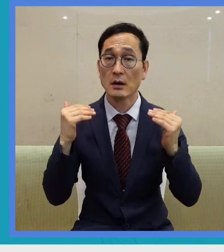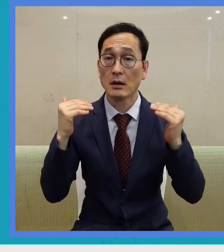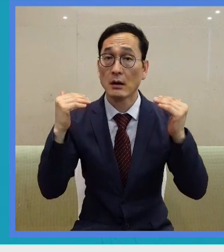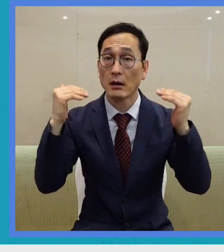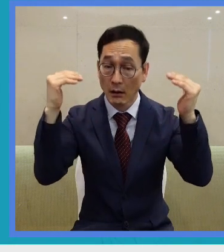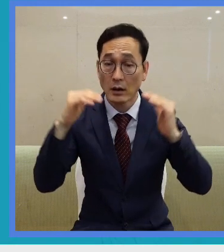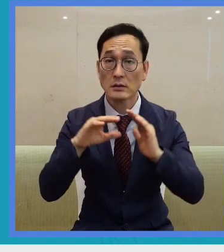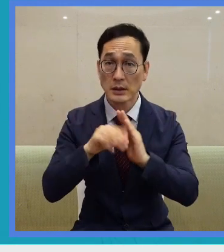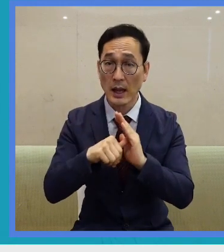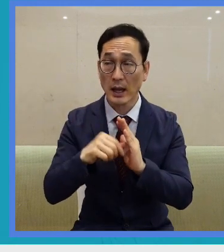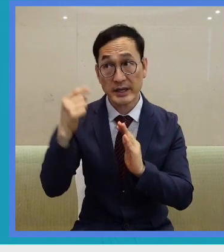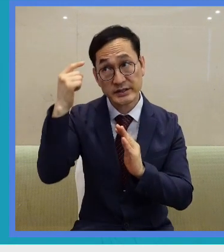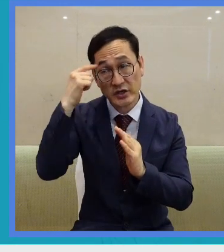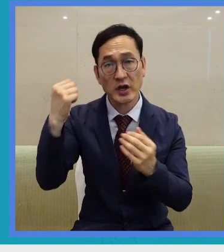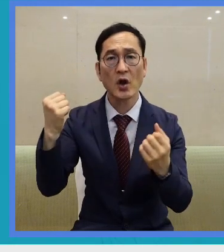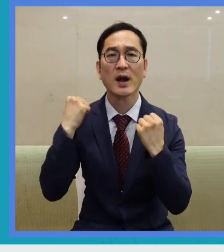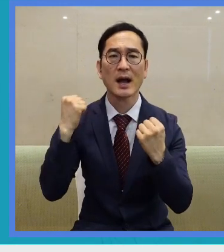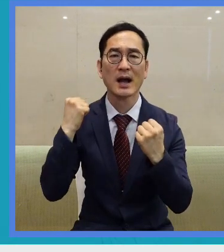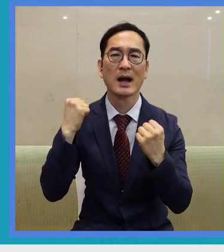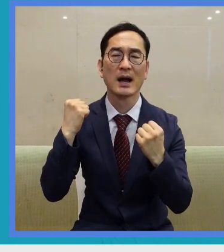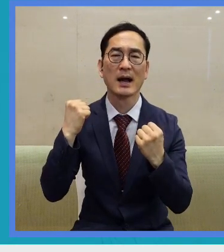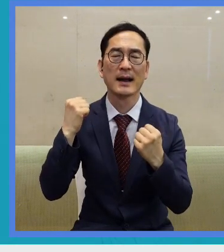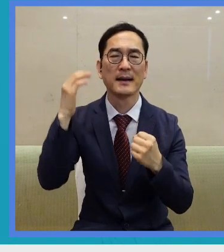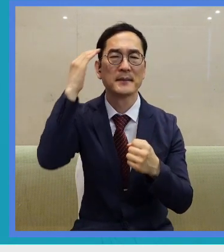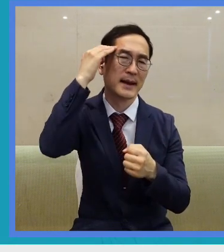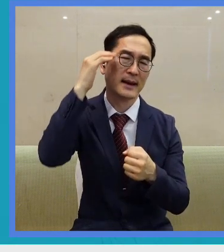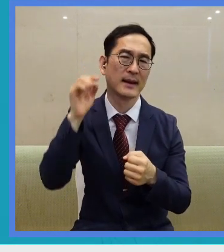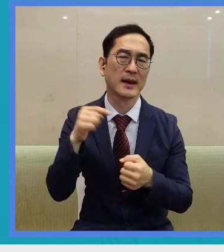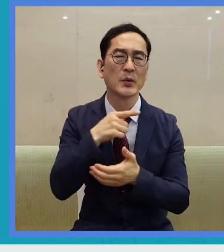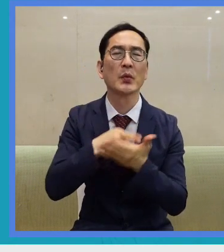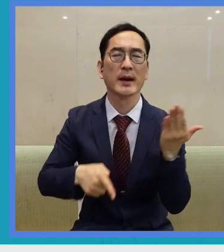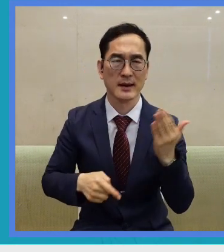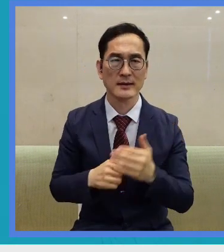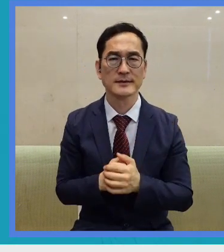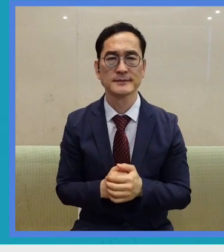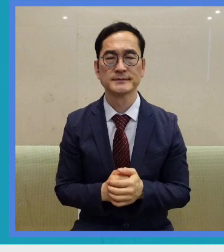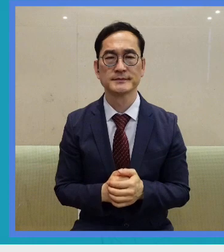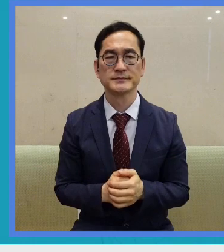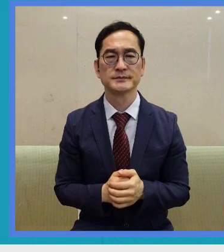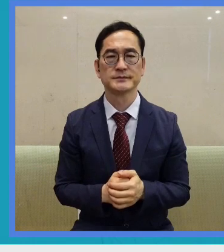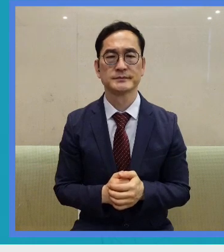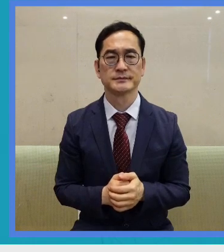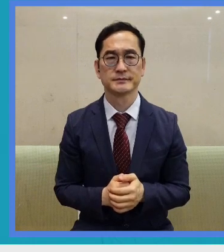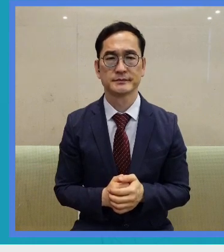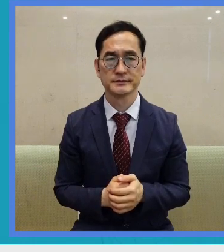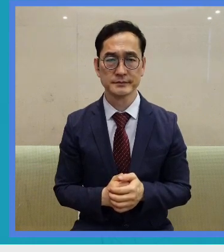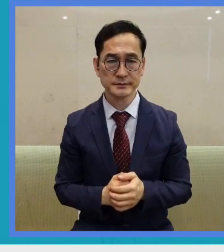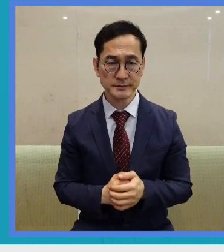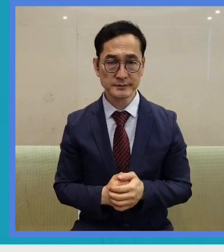건강에 영향을 줄 수 있는 그런 요인으로 발전을 했다라고 이야기를 합니다.